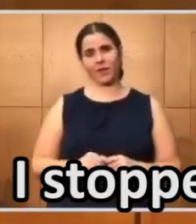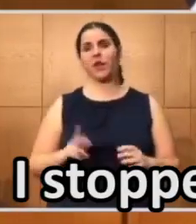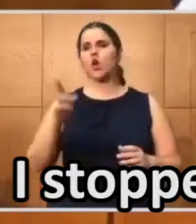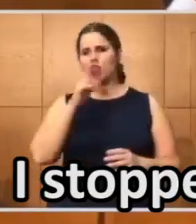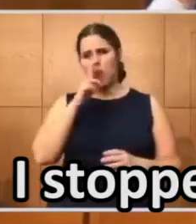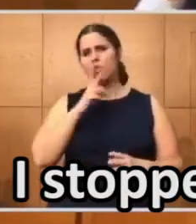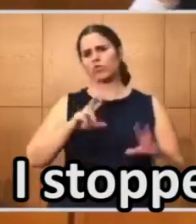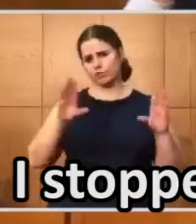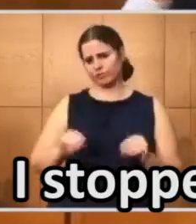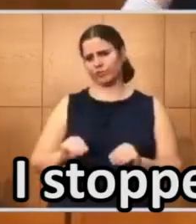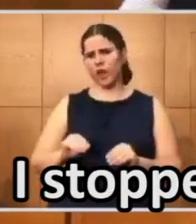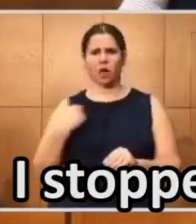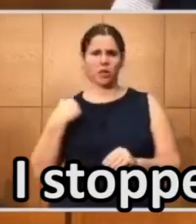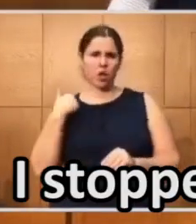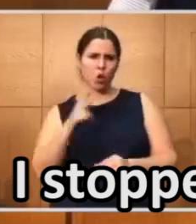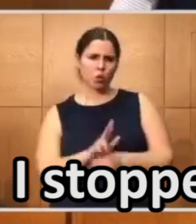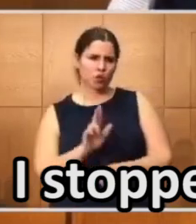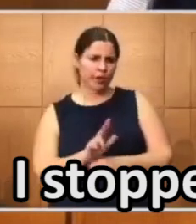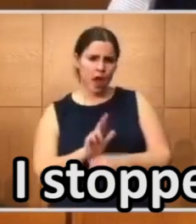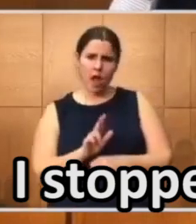Kouřit se přestal ve 13 letech.